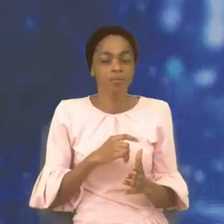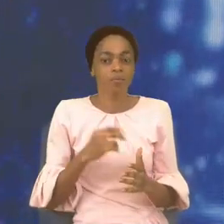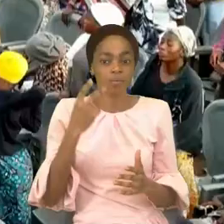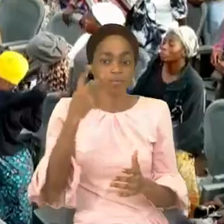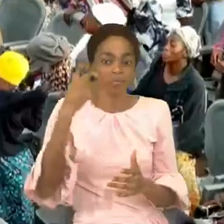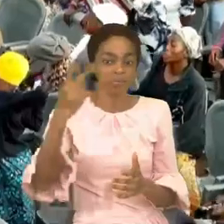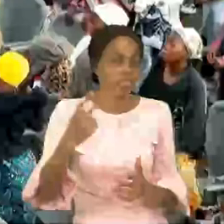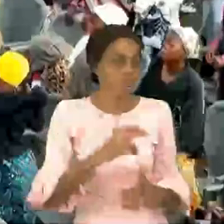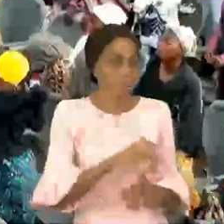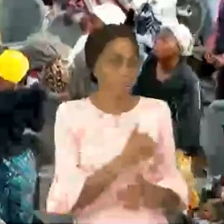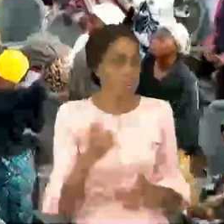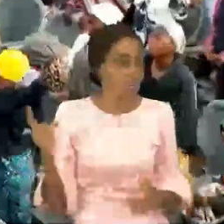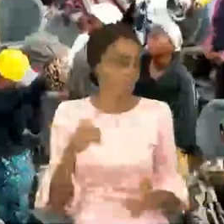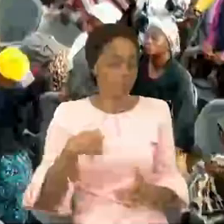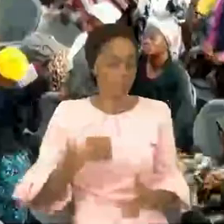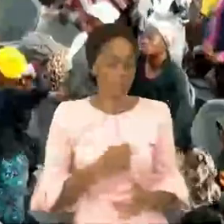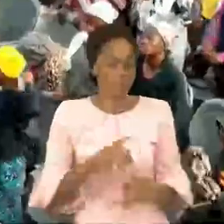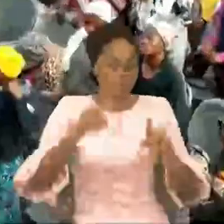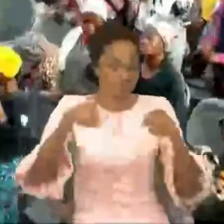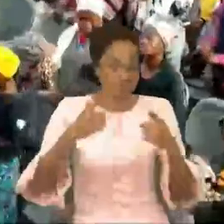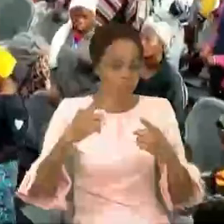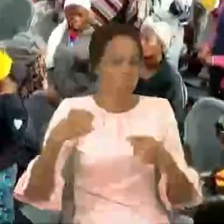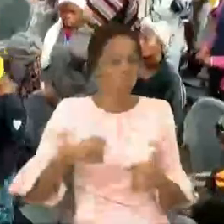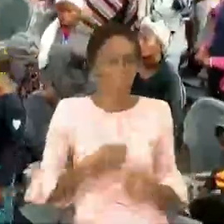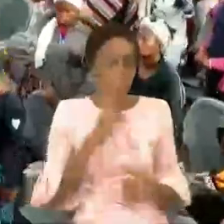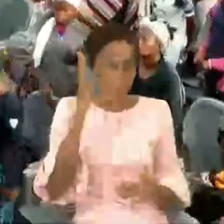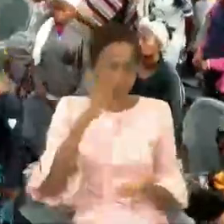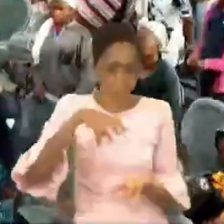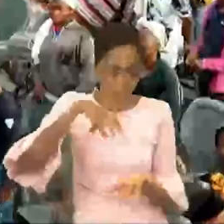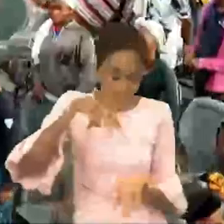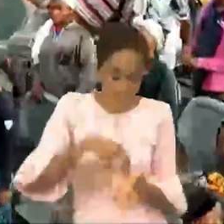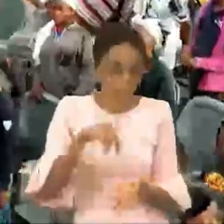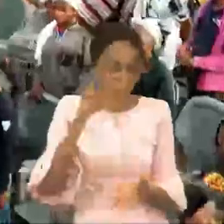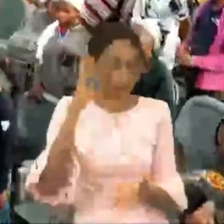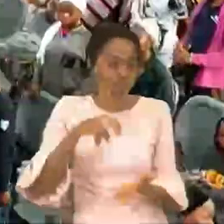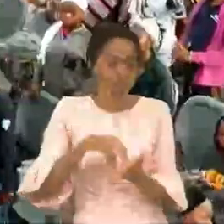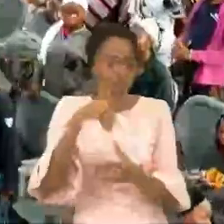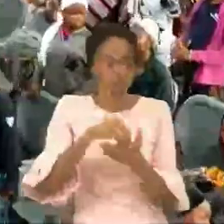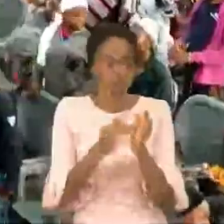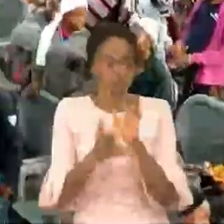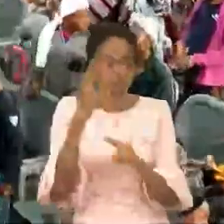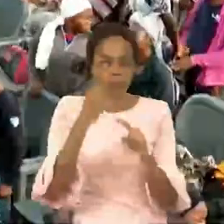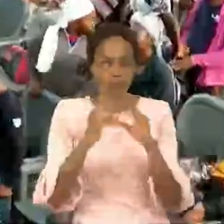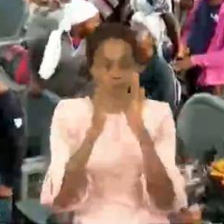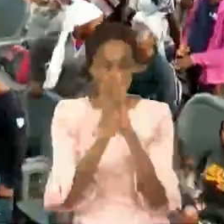nous allons tenir. Et nous allons tenir au nom de Jésus.